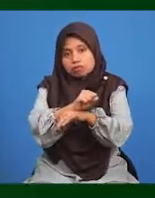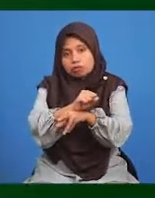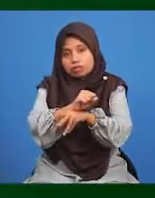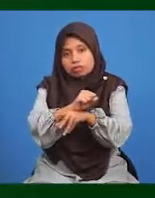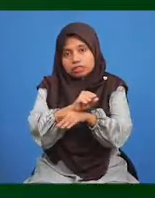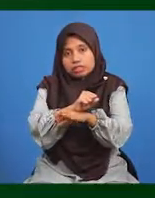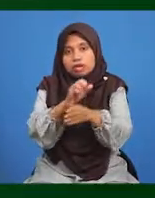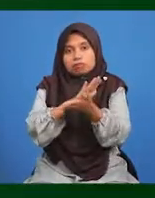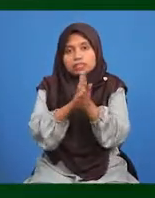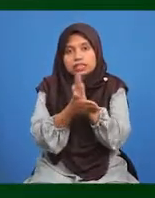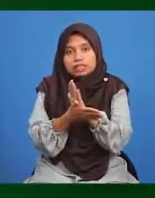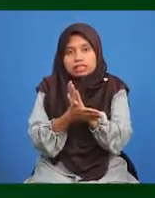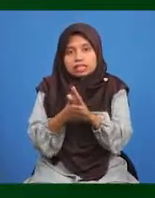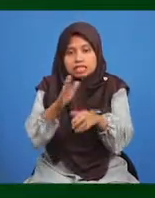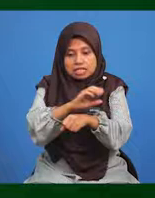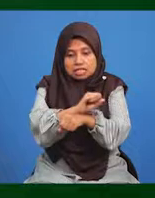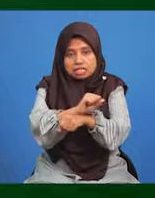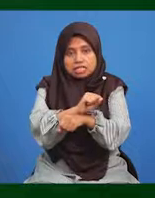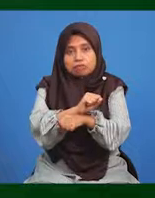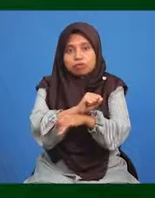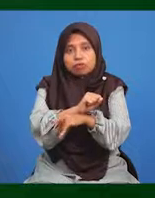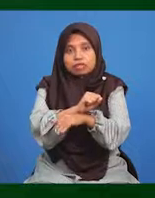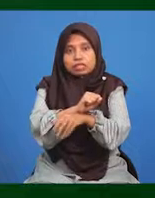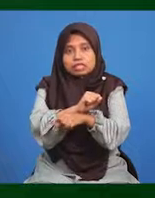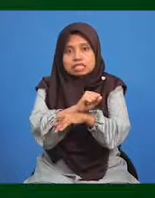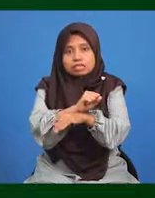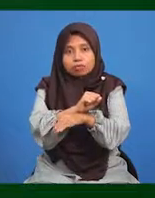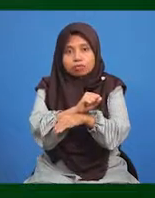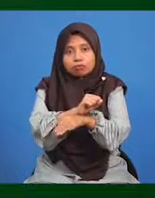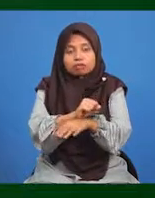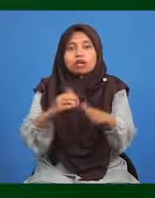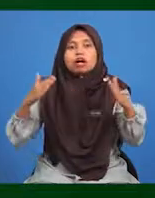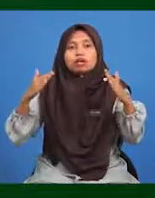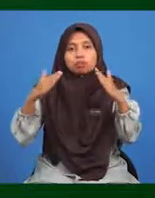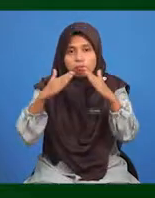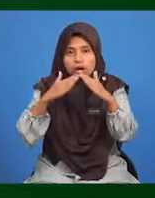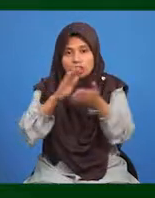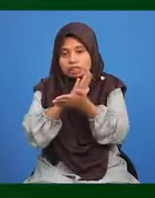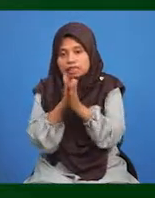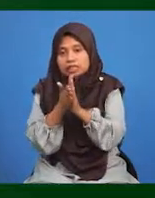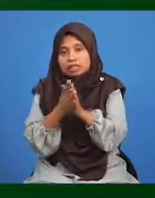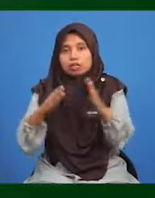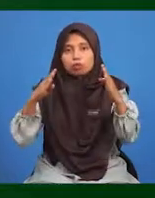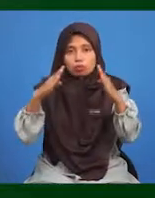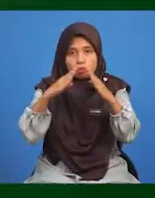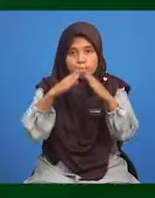menjadi semut-semut. Dan perkataan rumah menjadi rumah-rumah.